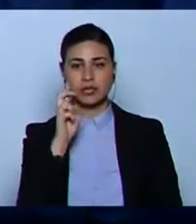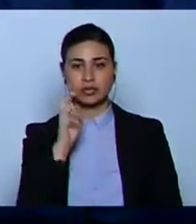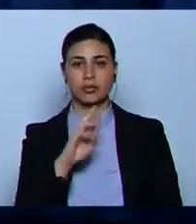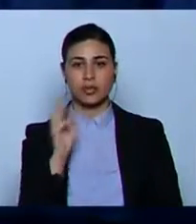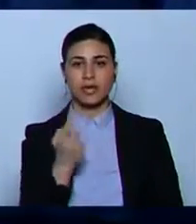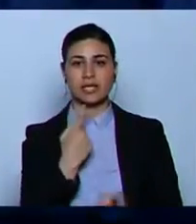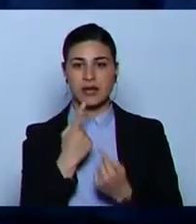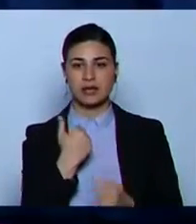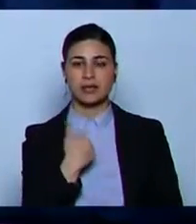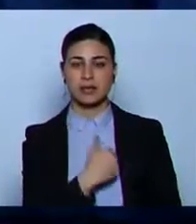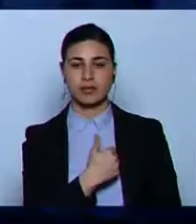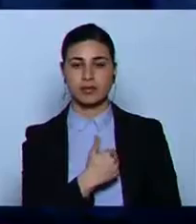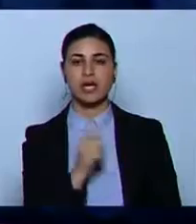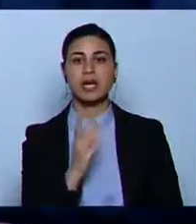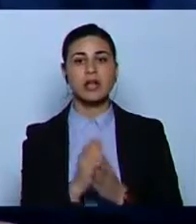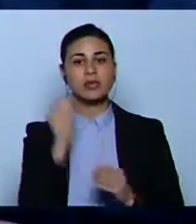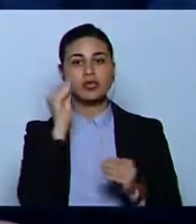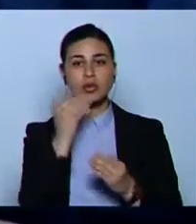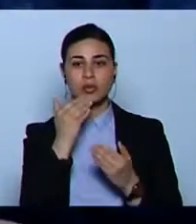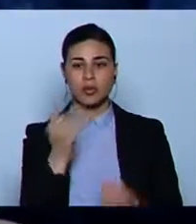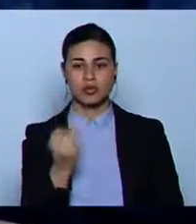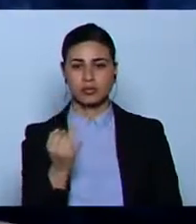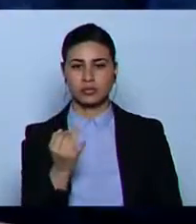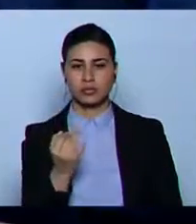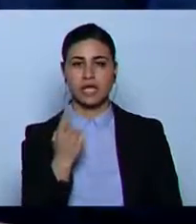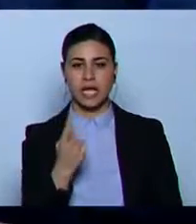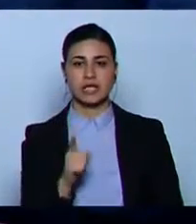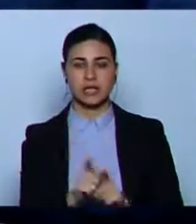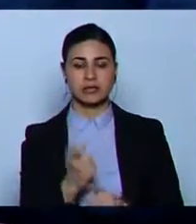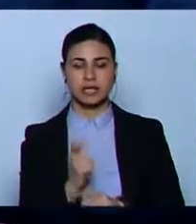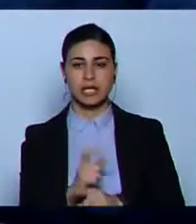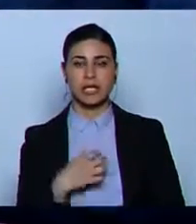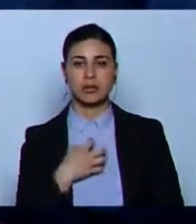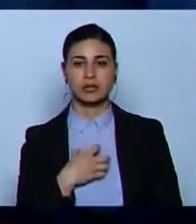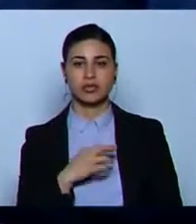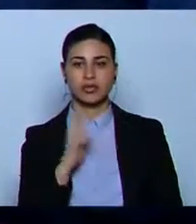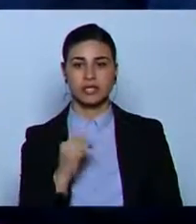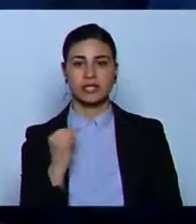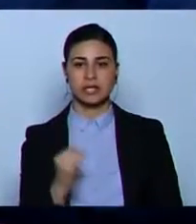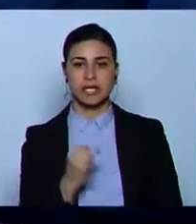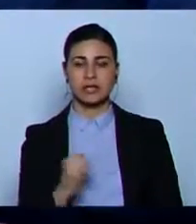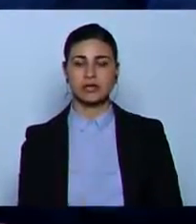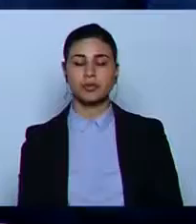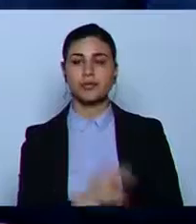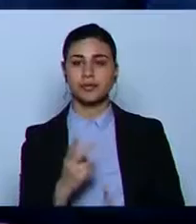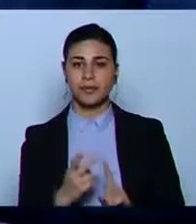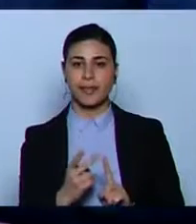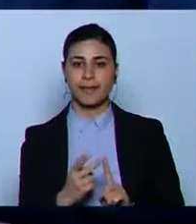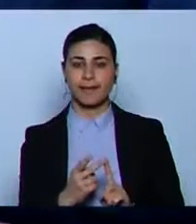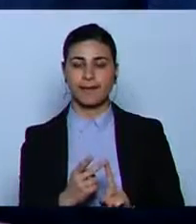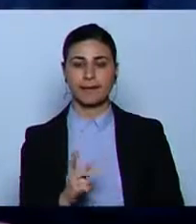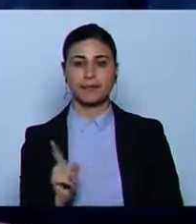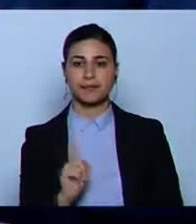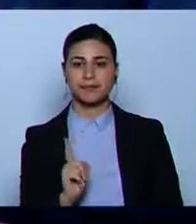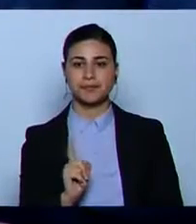და დაგველაპარაკოს რაზე მიდის მსჯელობა. ერთი ეს არის ძალიან მნიშვნელოვანი და საინტერესო. მეორე